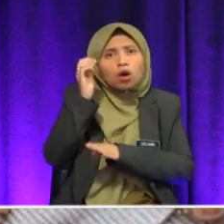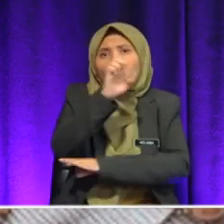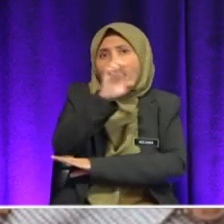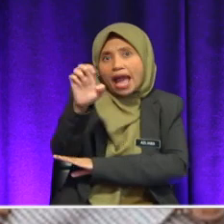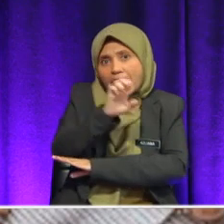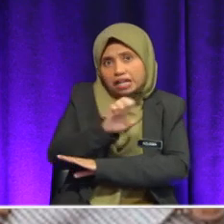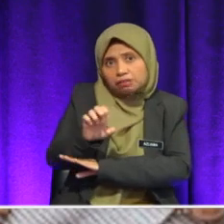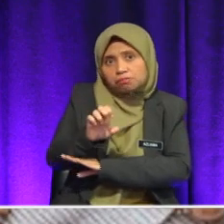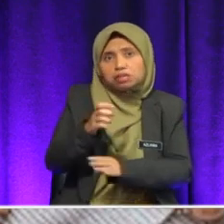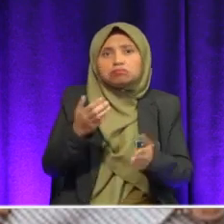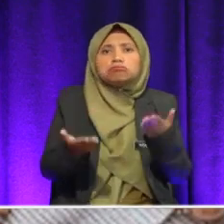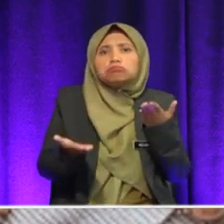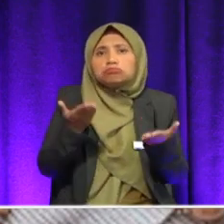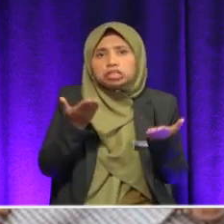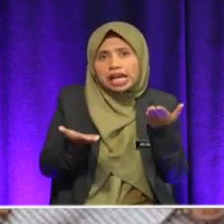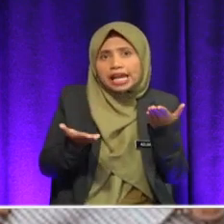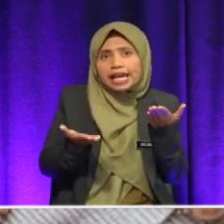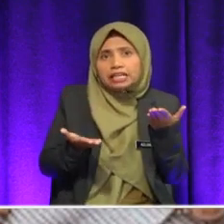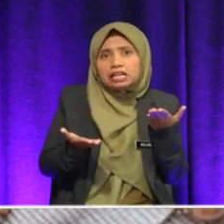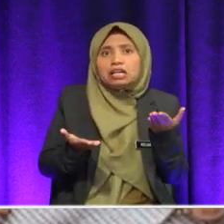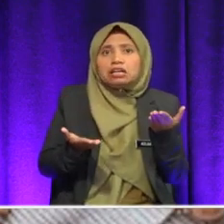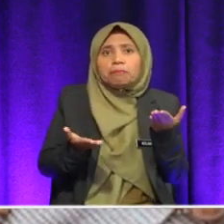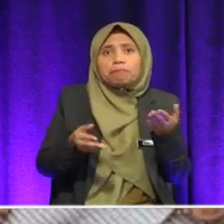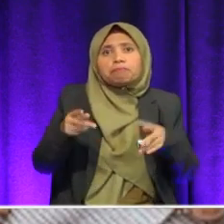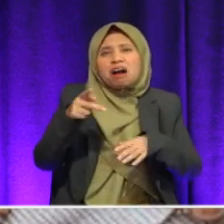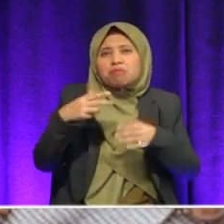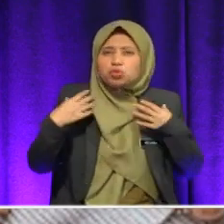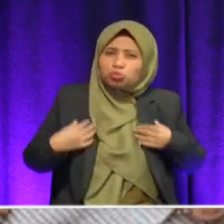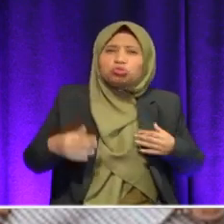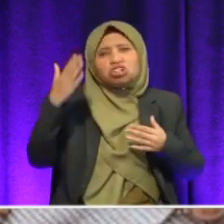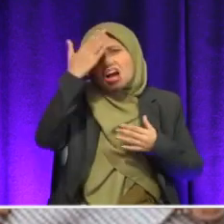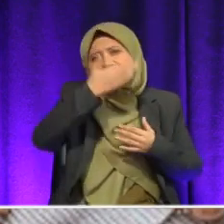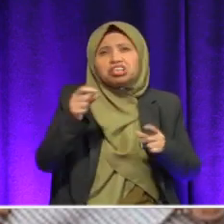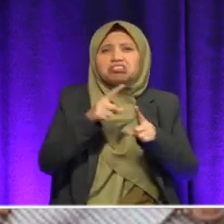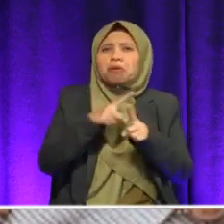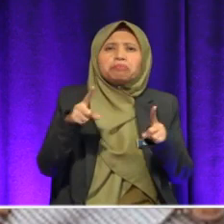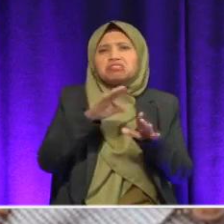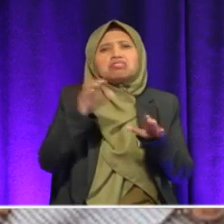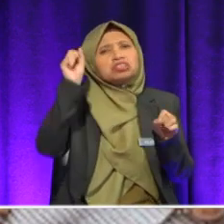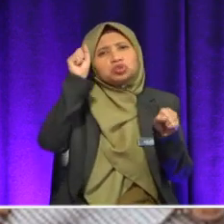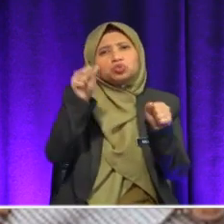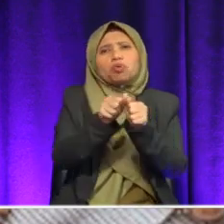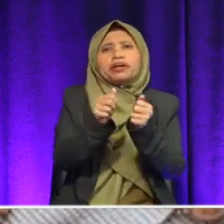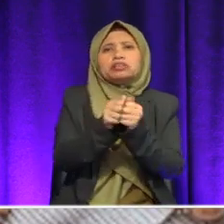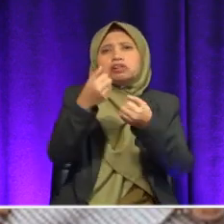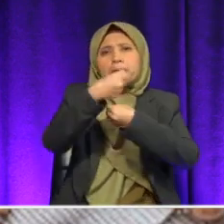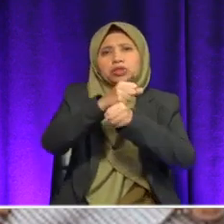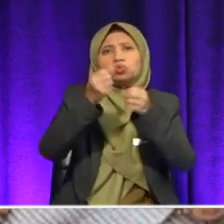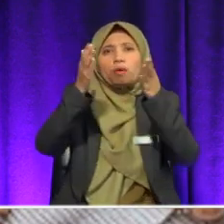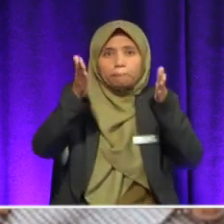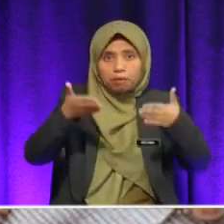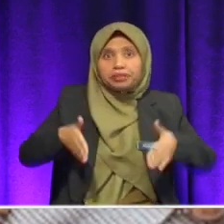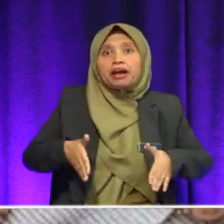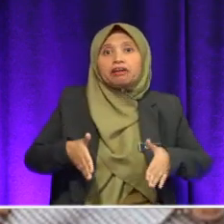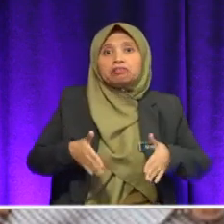jadi seorang tuh dia memakai pakaian mungkin pakaian itu cantik tapi kurang sesuai dengan bentuk badan beliau Oke